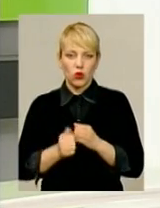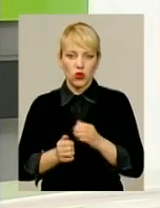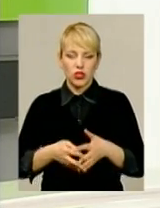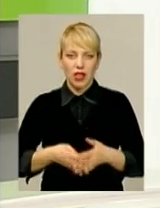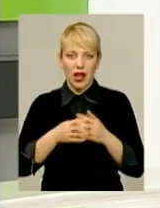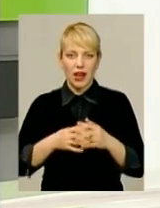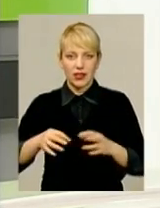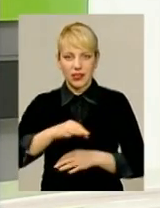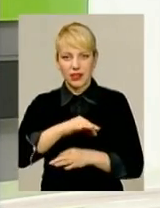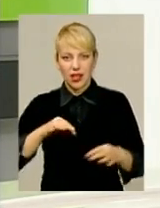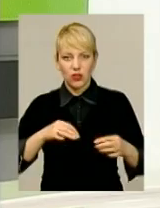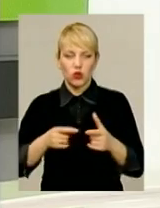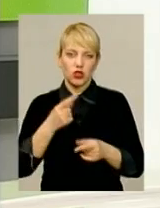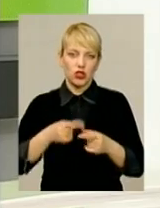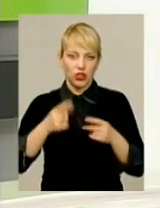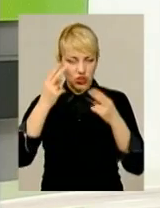чи інженер,